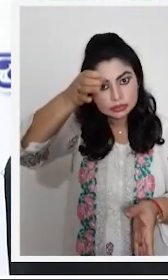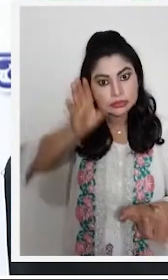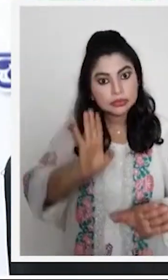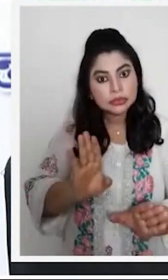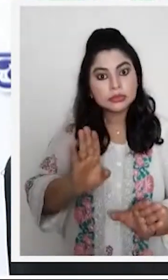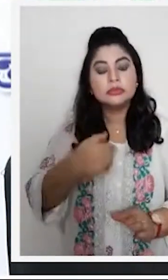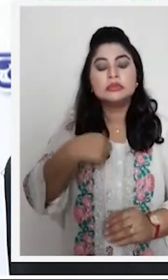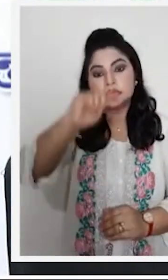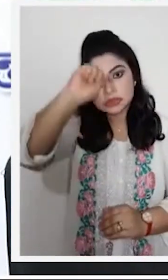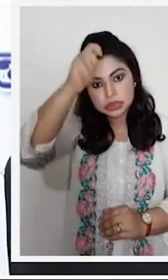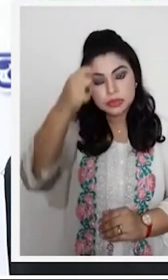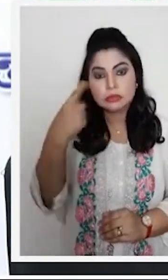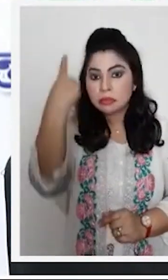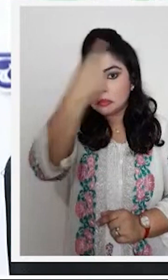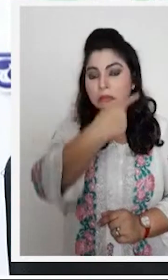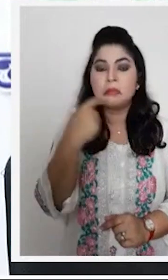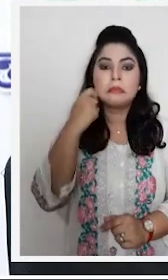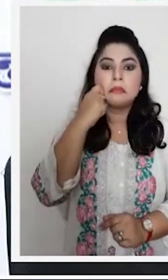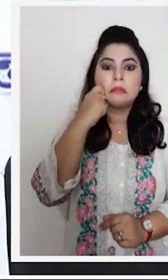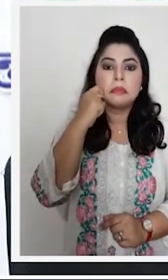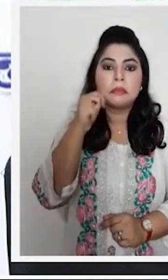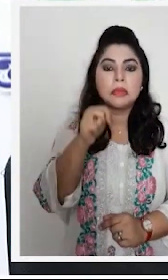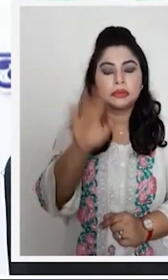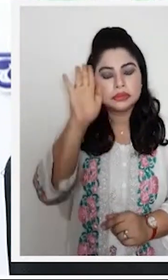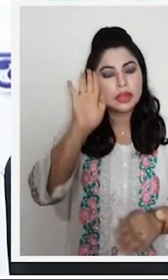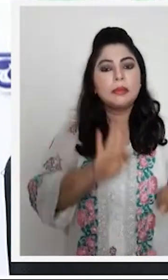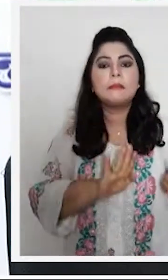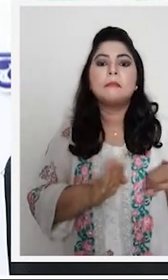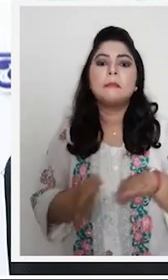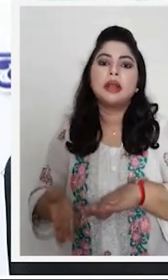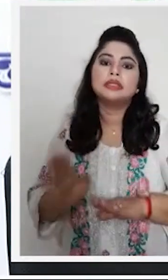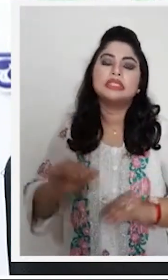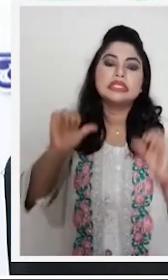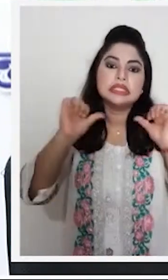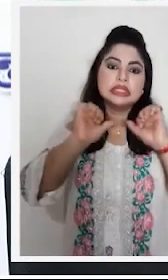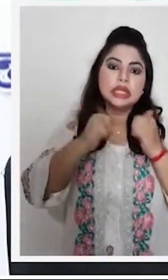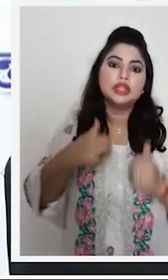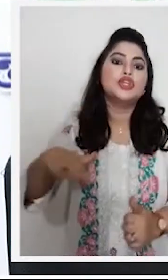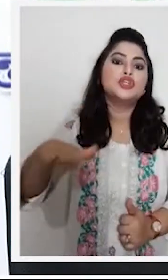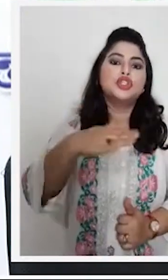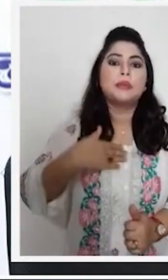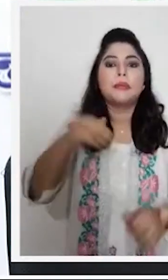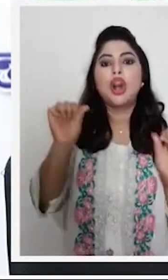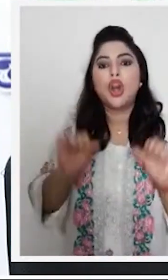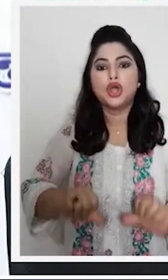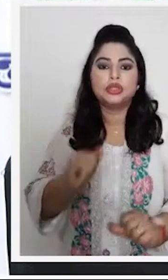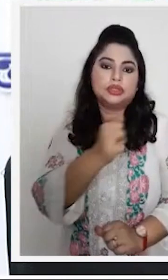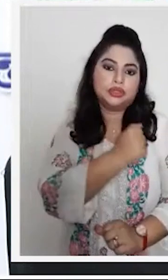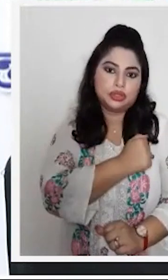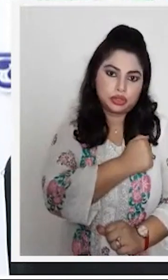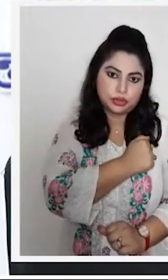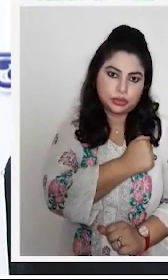সাংবাদিকসহ অনেক শীর্ষ রাজনীতিবিদ, বিশিষ্ট ও গুণীজন এবং অনেক মানুষকে